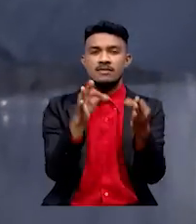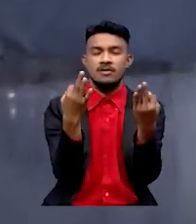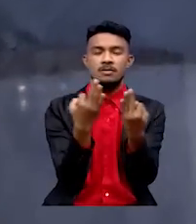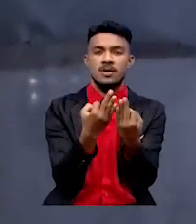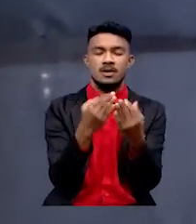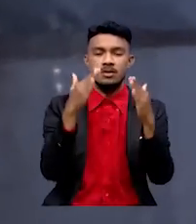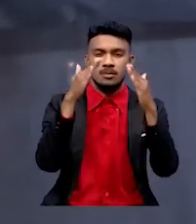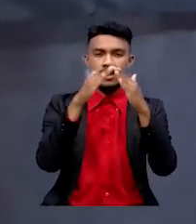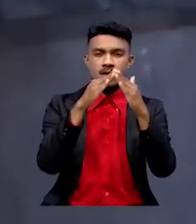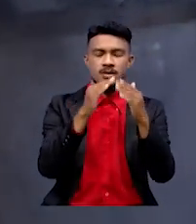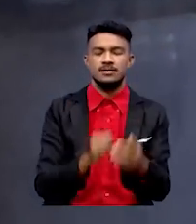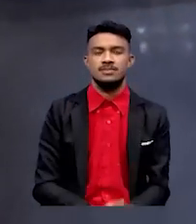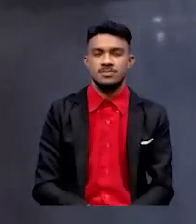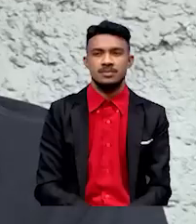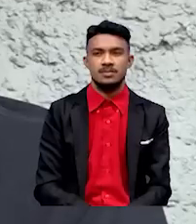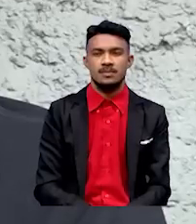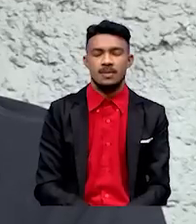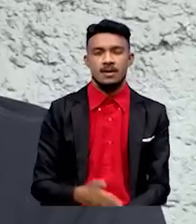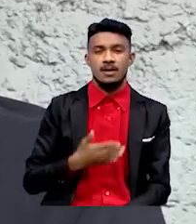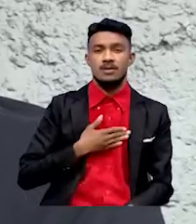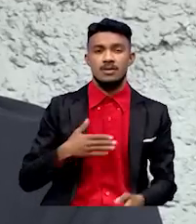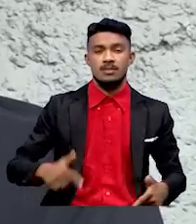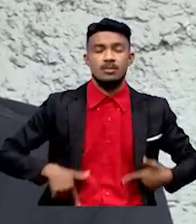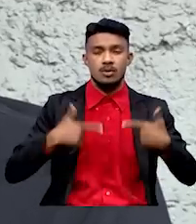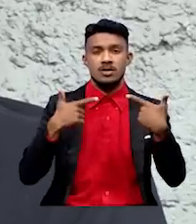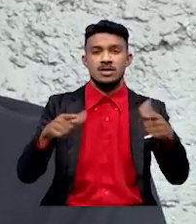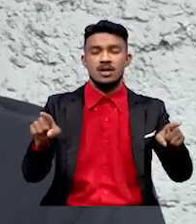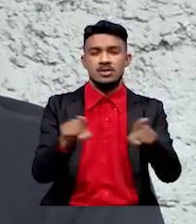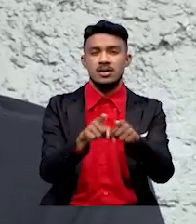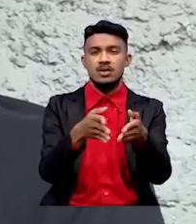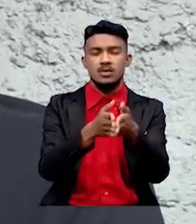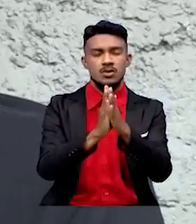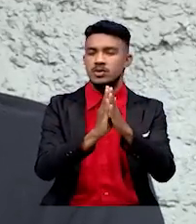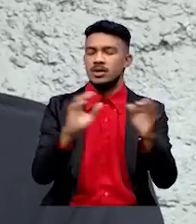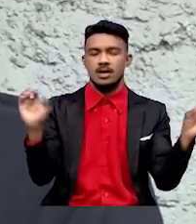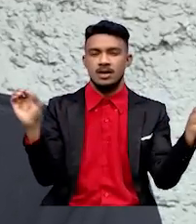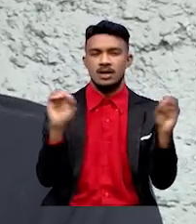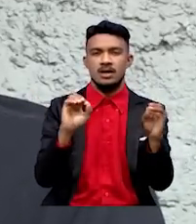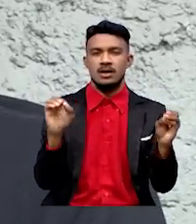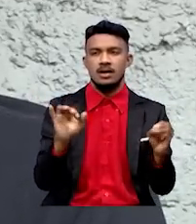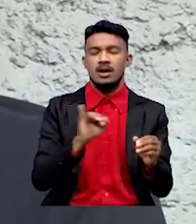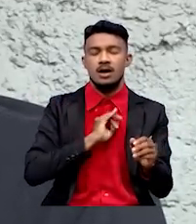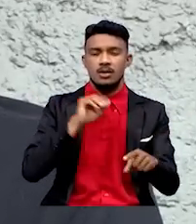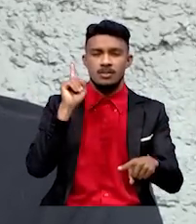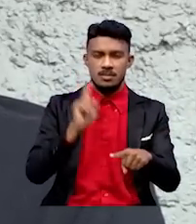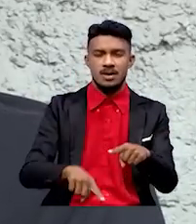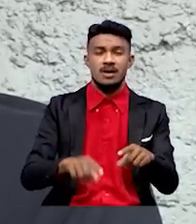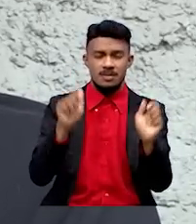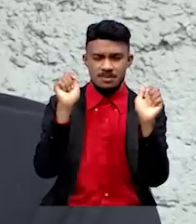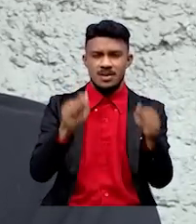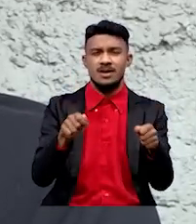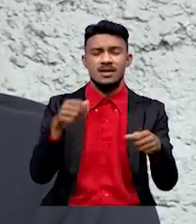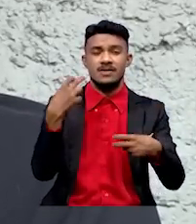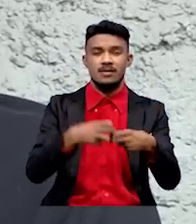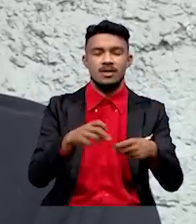umalara. Mana hau ni morisne, hau botete usune hau otoma. Hau bila raskalan namus, hau lusutu. Aku